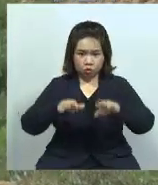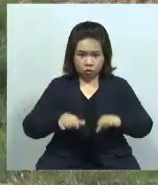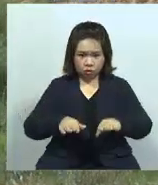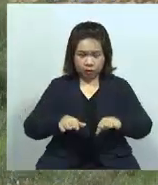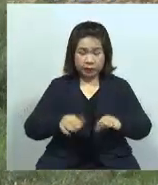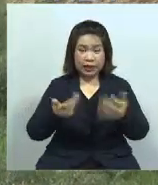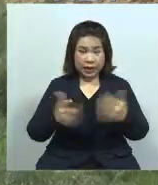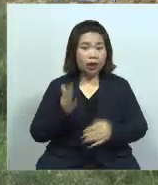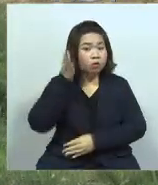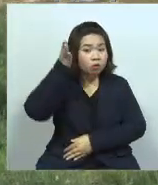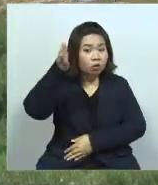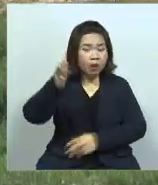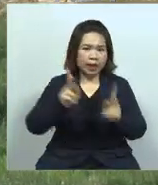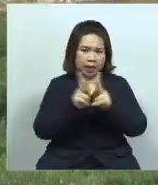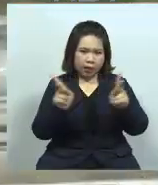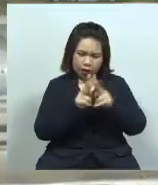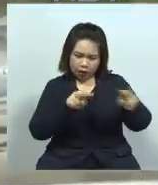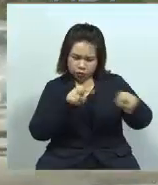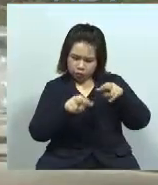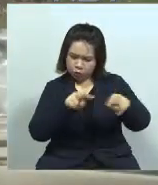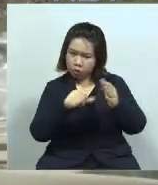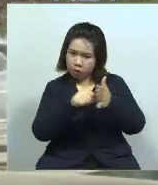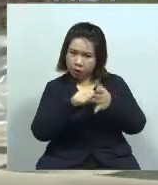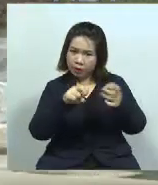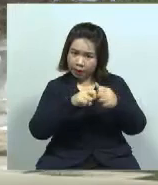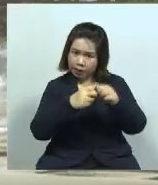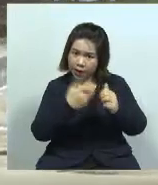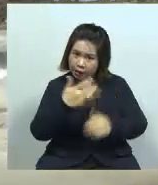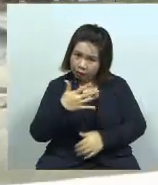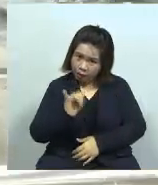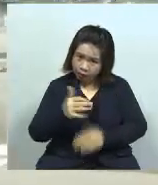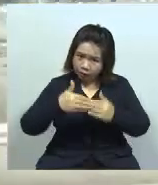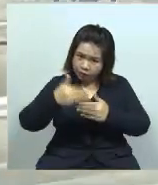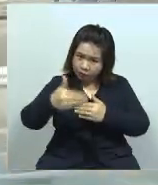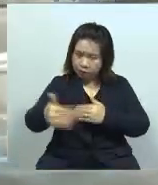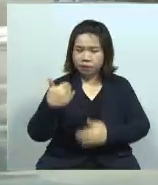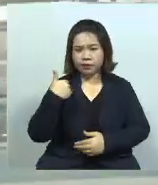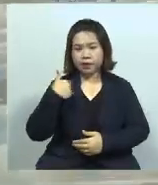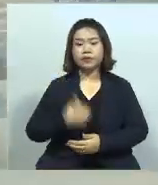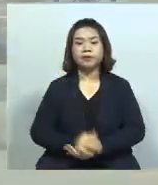ากนี้คณะกรรมการจะลงพื้นที่ไปติดตามการแก้ไขปัญหาเป็นระยะค่ะ